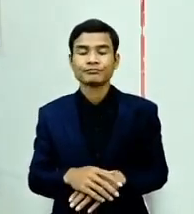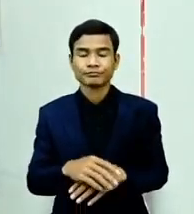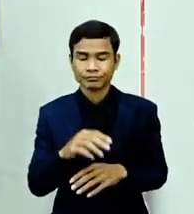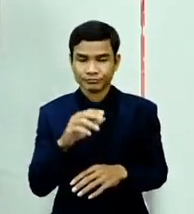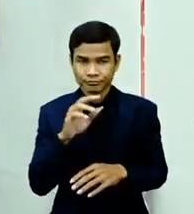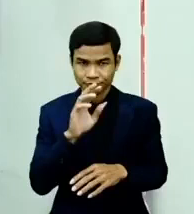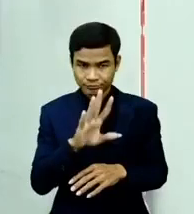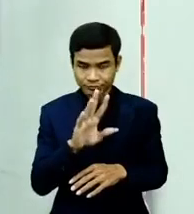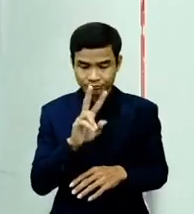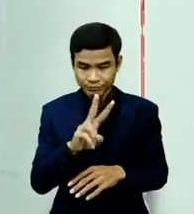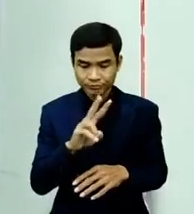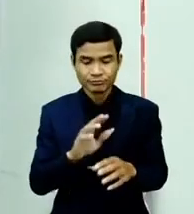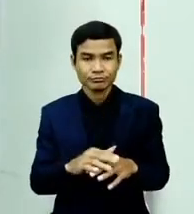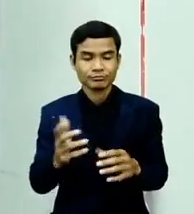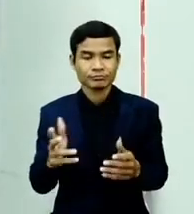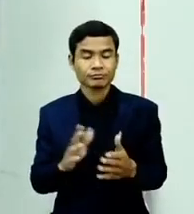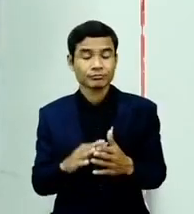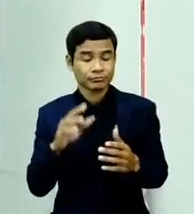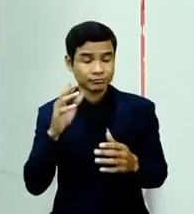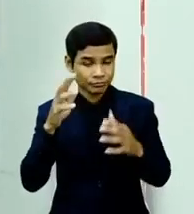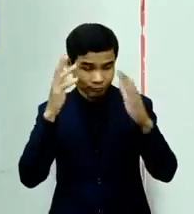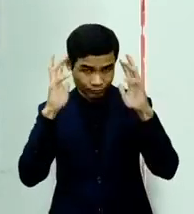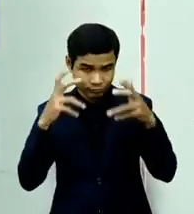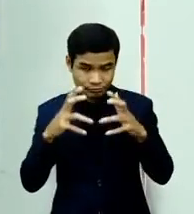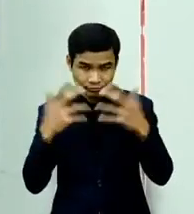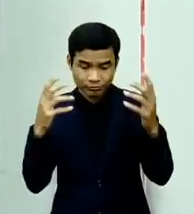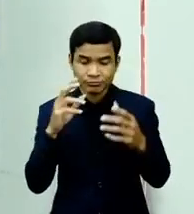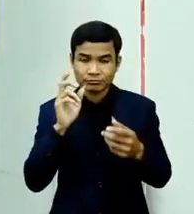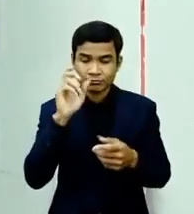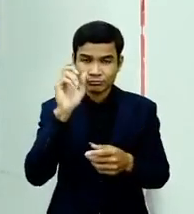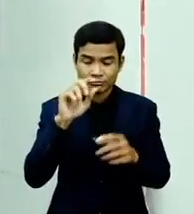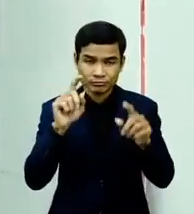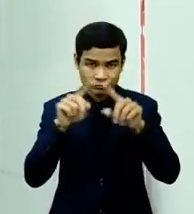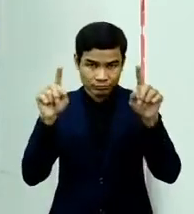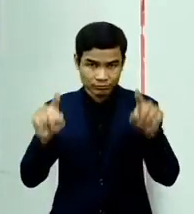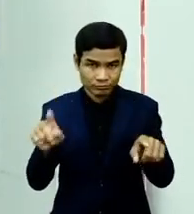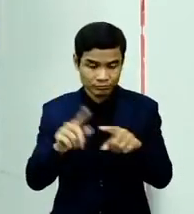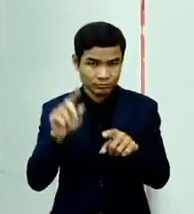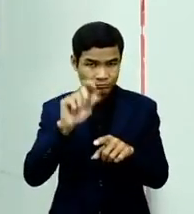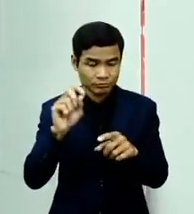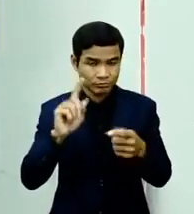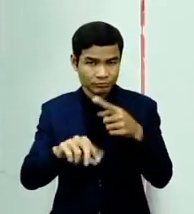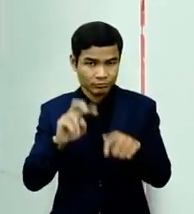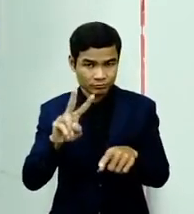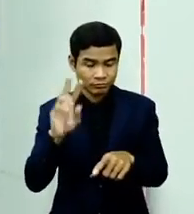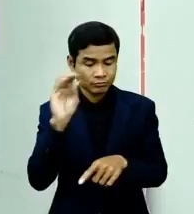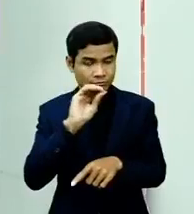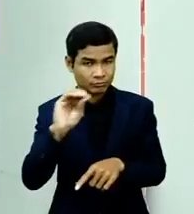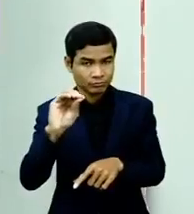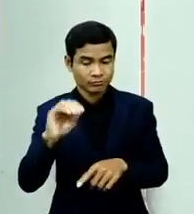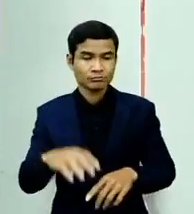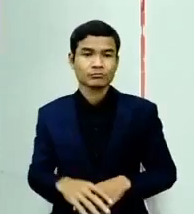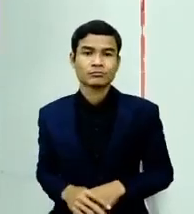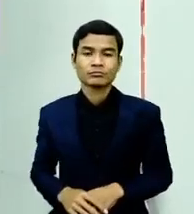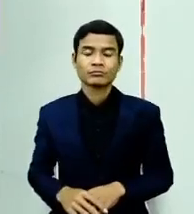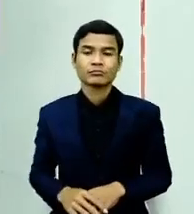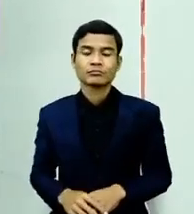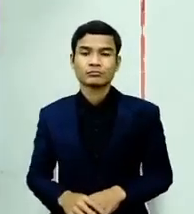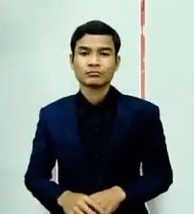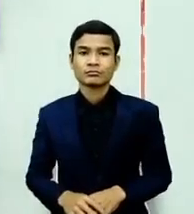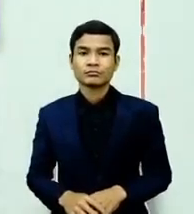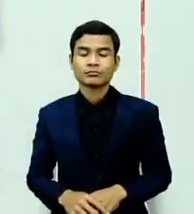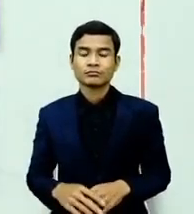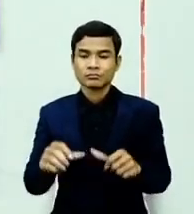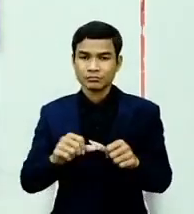ខាងក្នុងនេះមាន2ដូច្នេះយើងសរសេរលេខ2នៅក្នុងប្រអប់ខាងលើចា